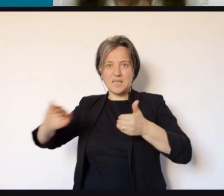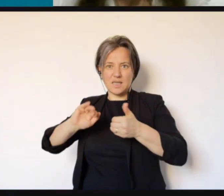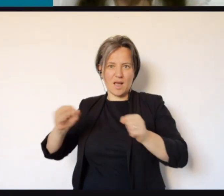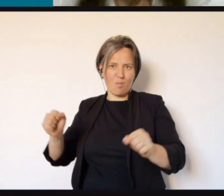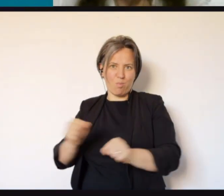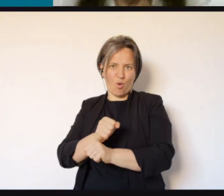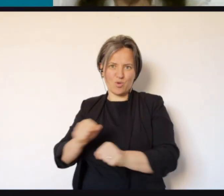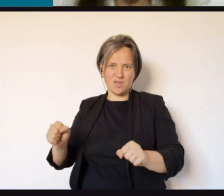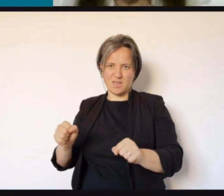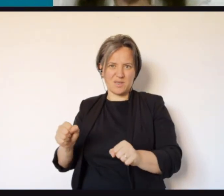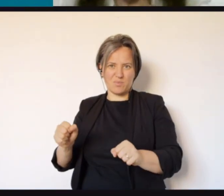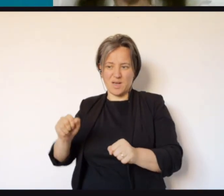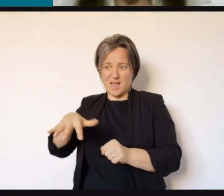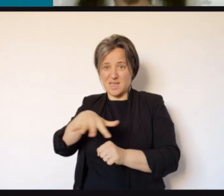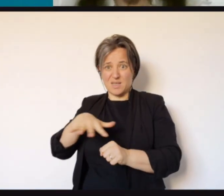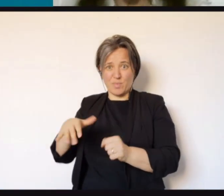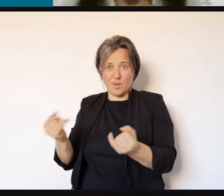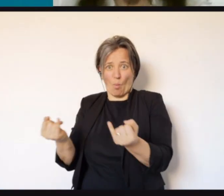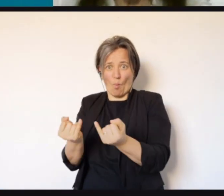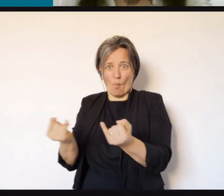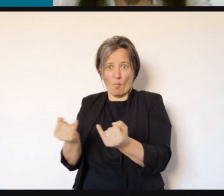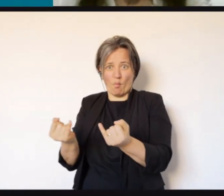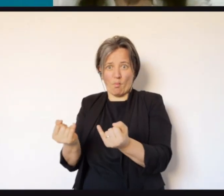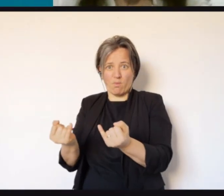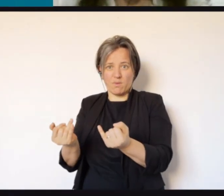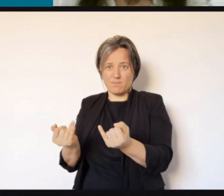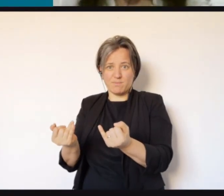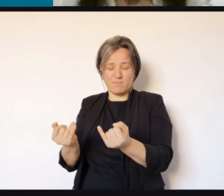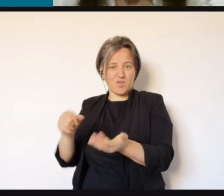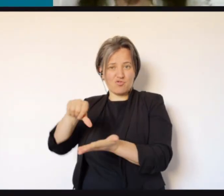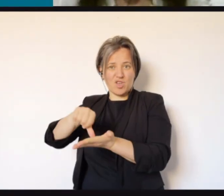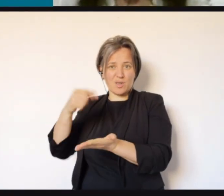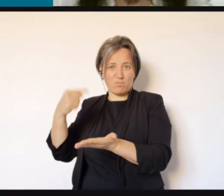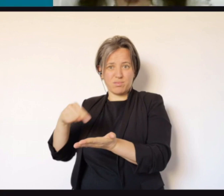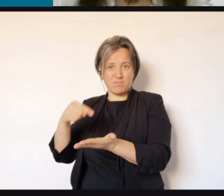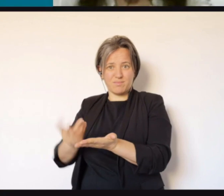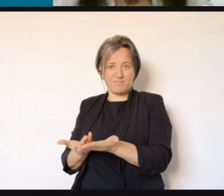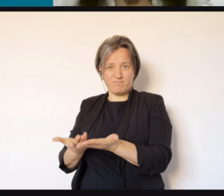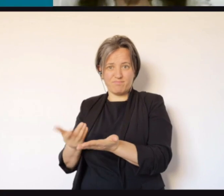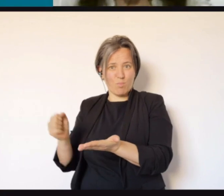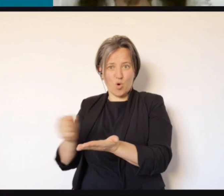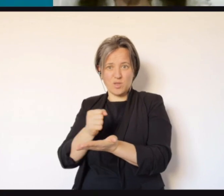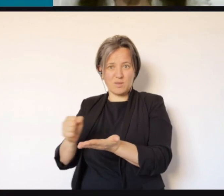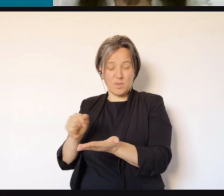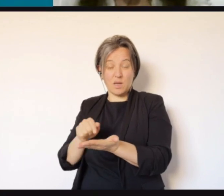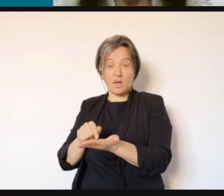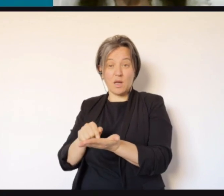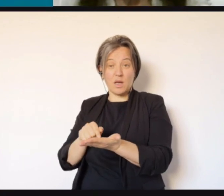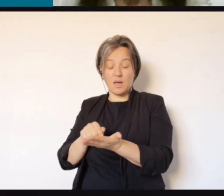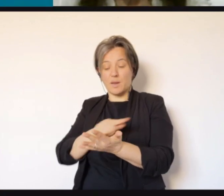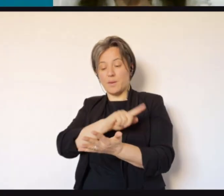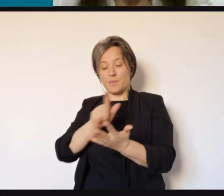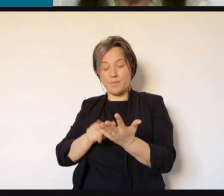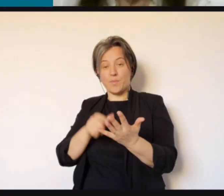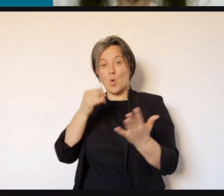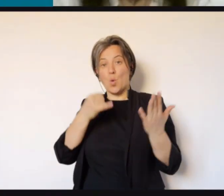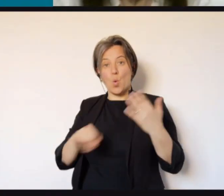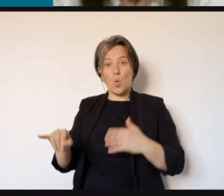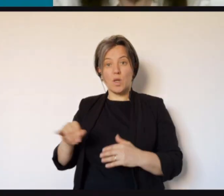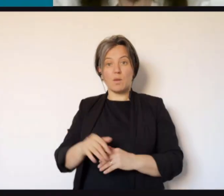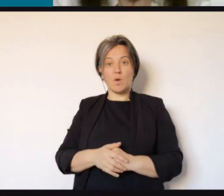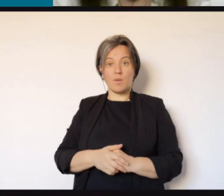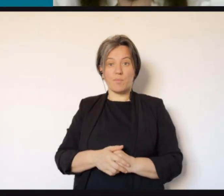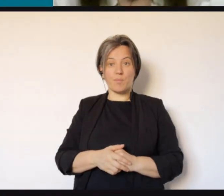mantenevano il distanziamento in spazi così ristretti. E